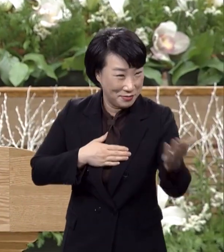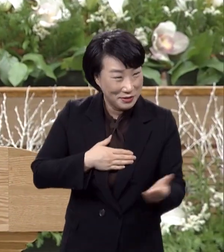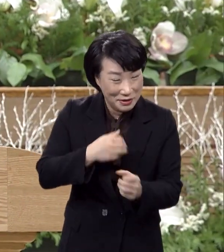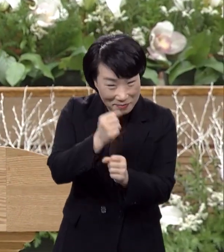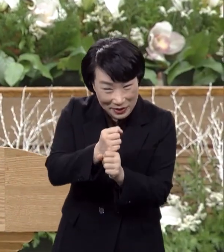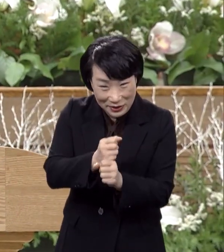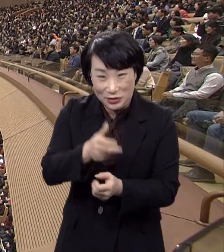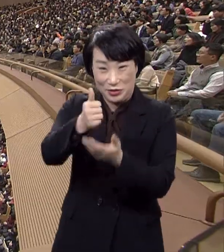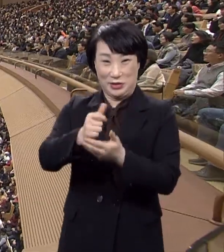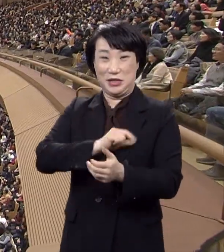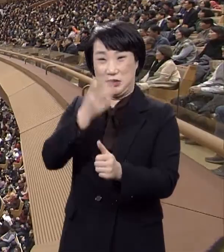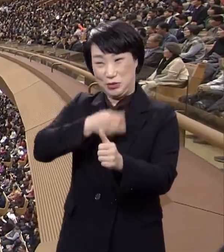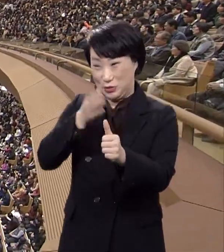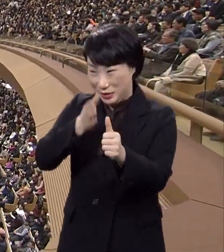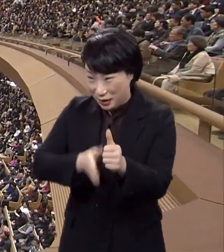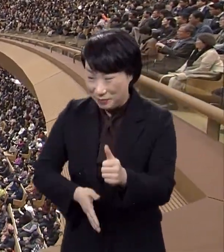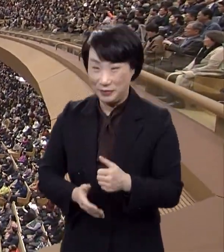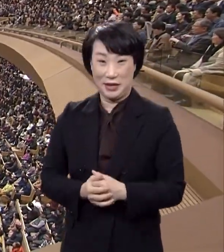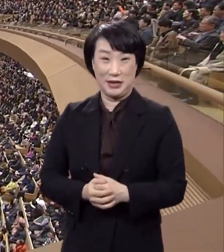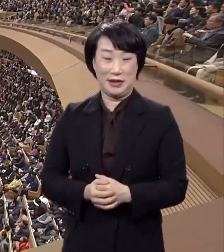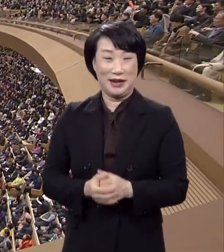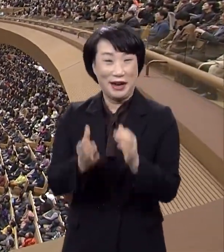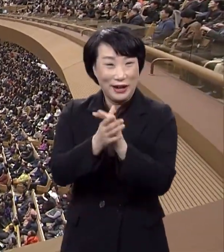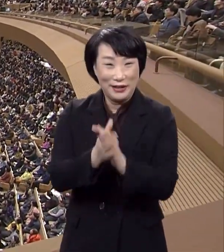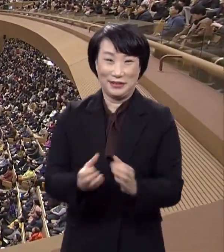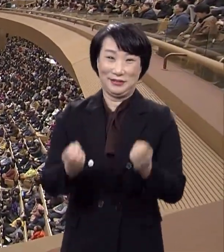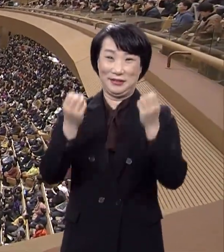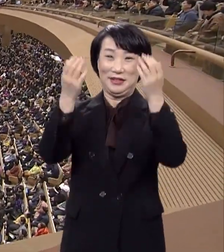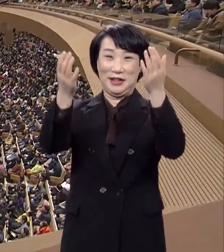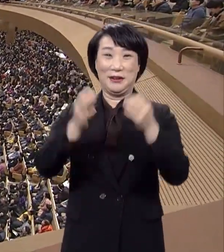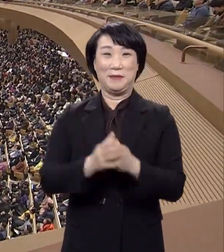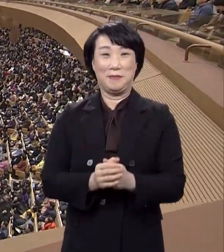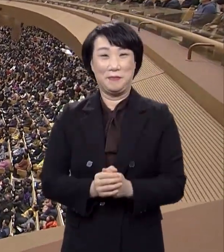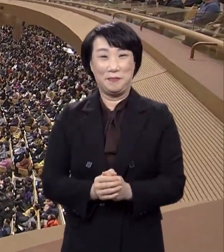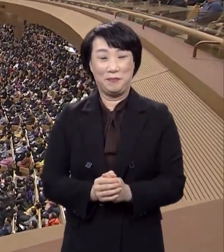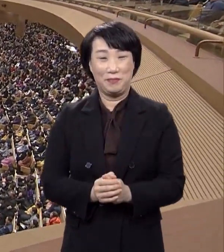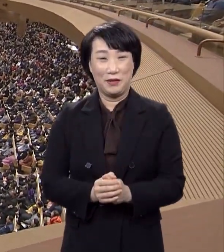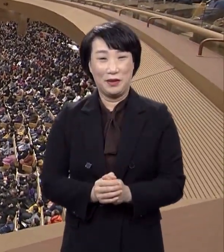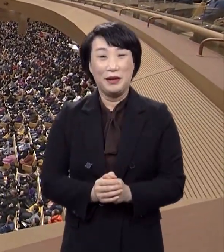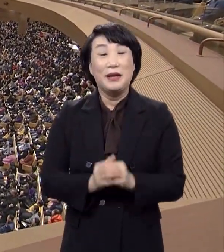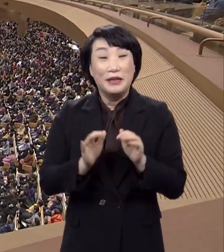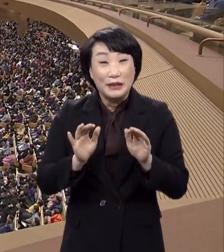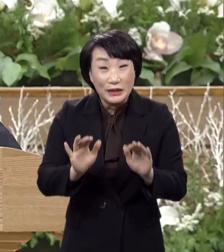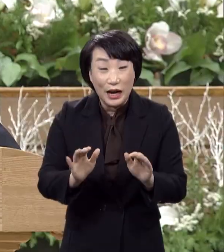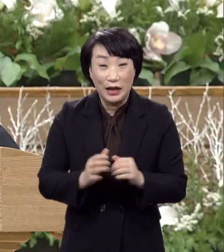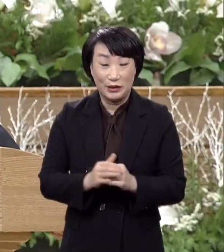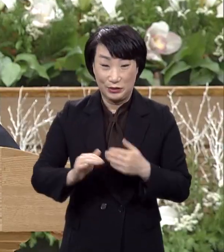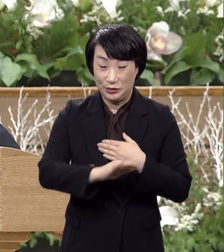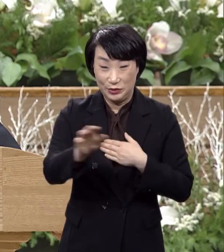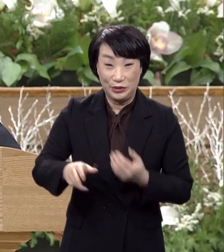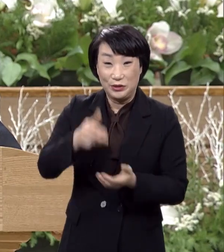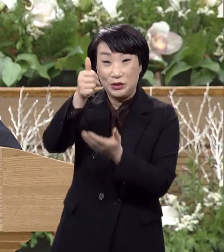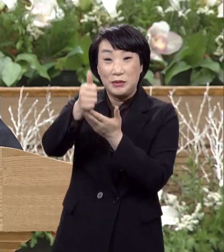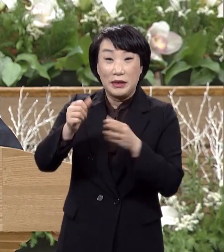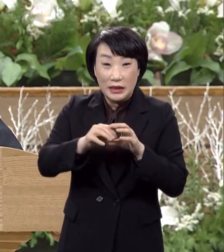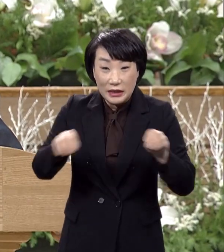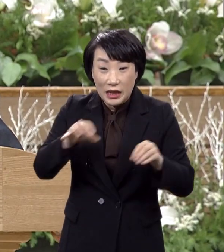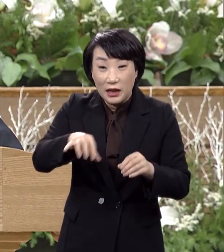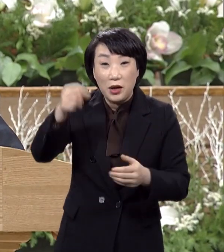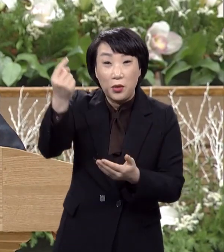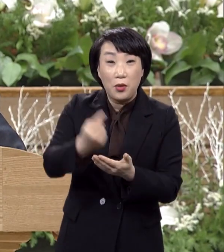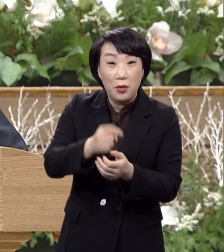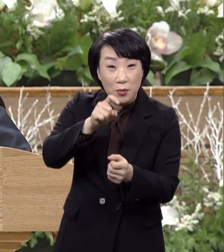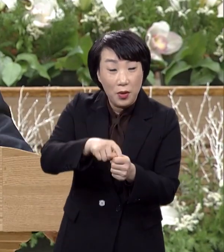가지시기를 주님의 이름으로 축원합니다. 할렐루야. 그러므로 우리 주님이 이 땅에 오신